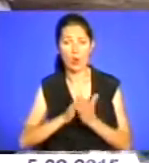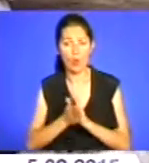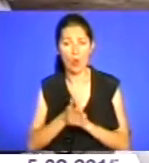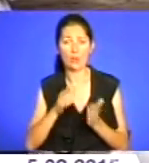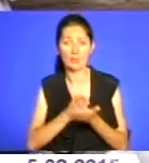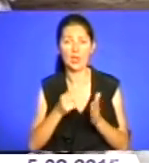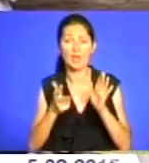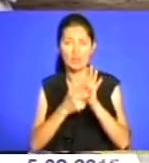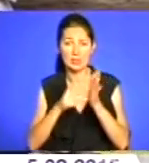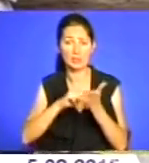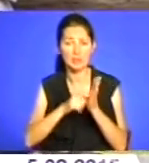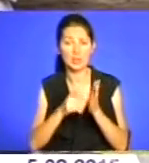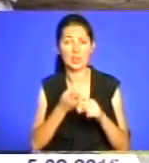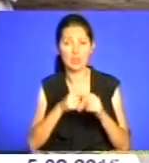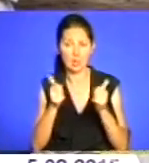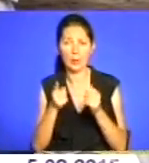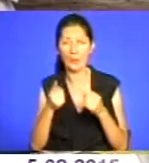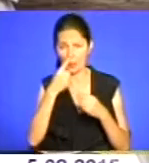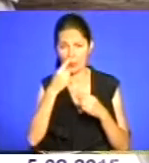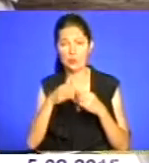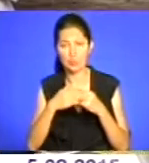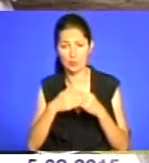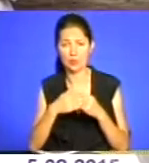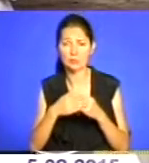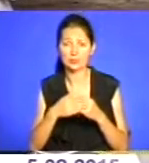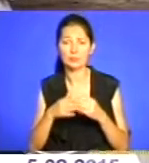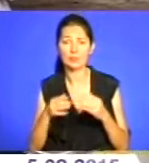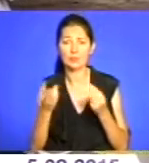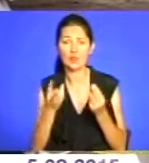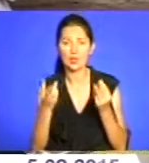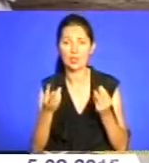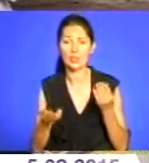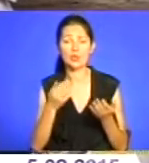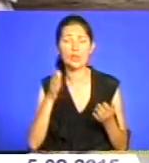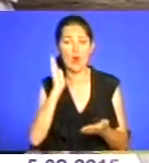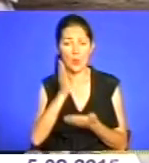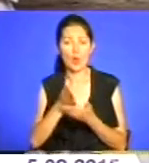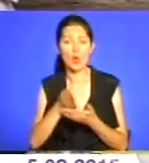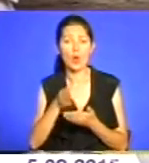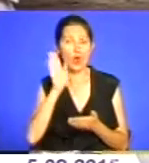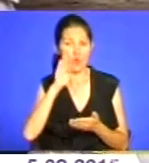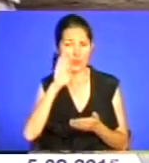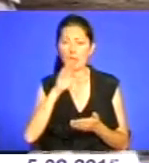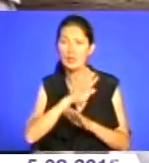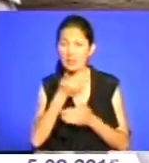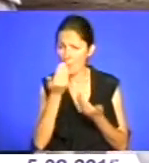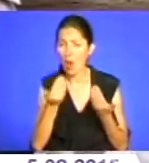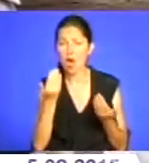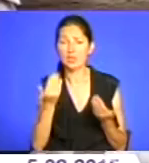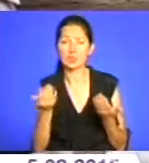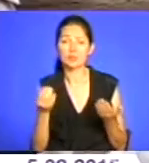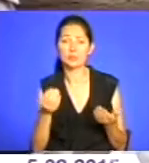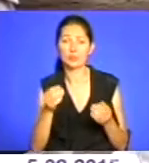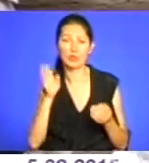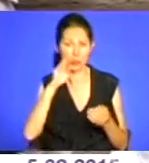прилягають безпосередньо до тих стін. Можливо, прямого попадання води не було, але могло бути затікання. Відповідно, зараз комісія буде обстежувати. Якщо буде потреба допомоги,